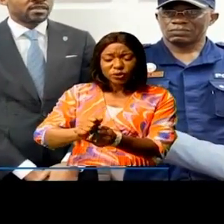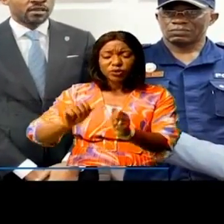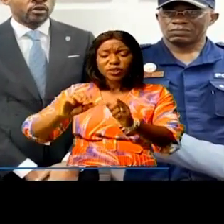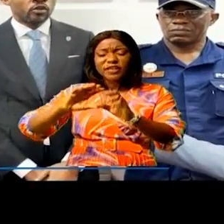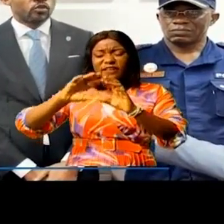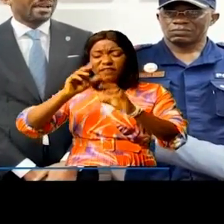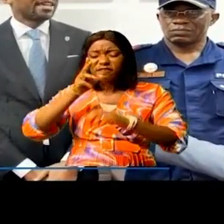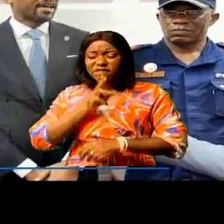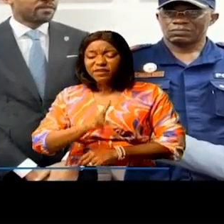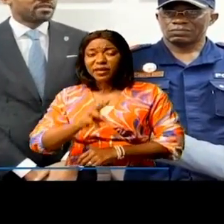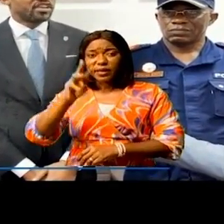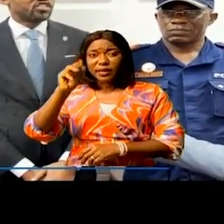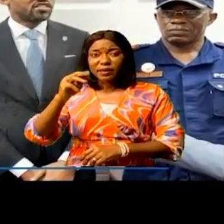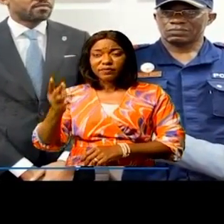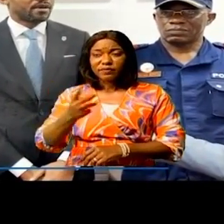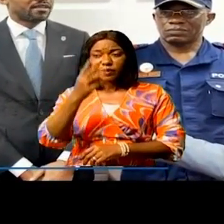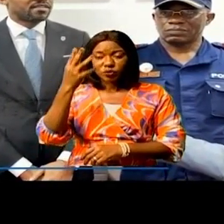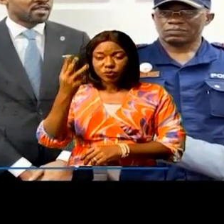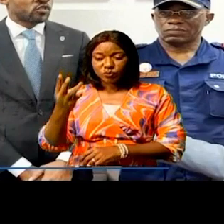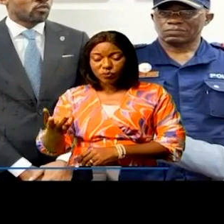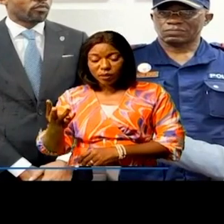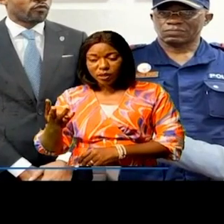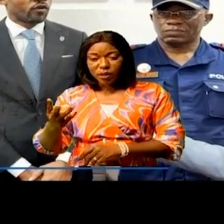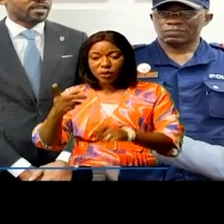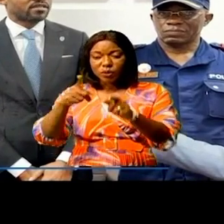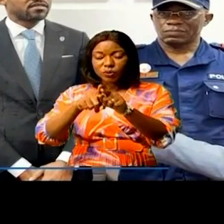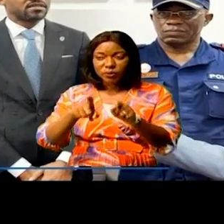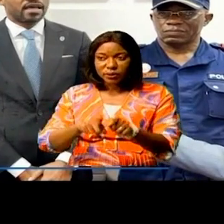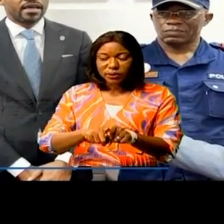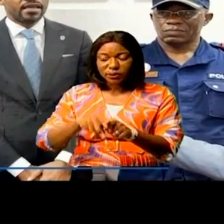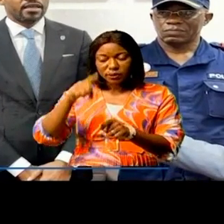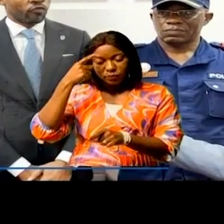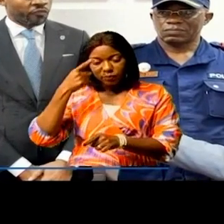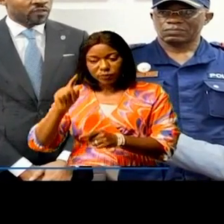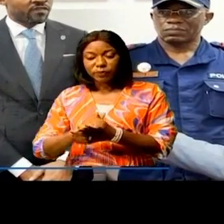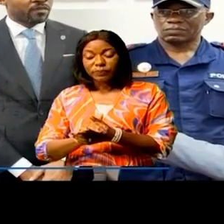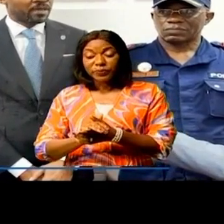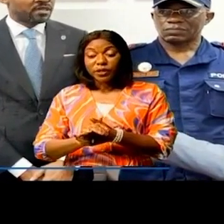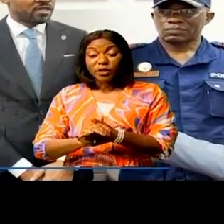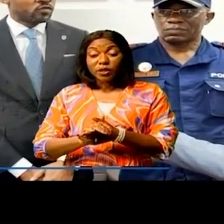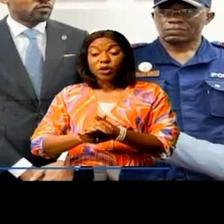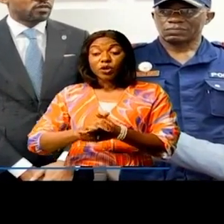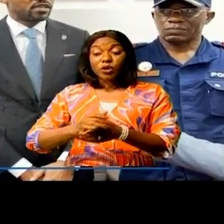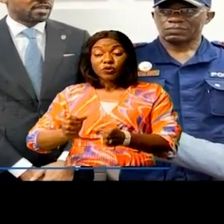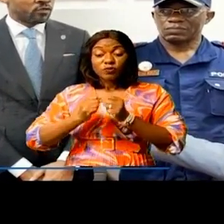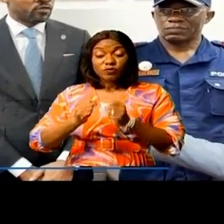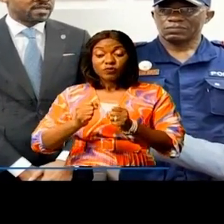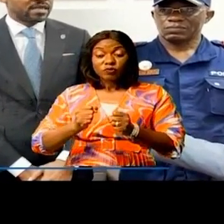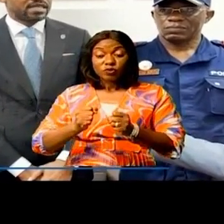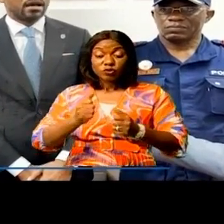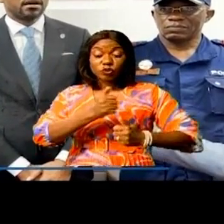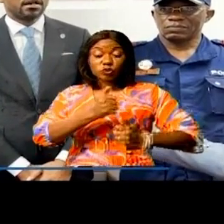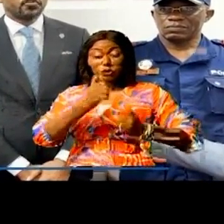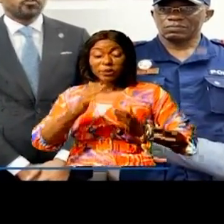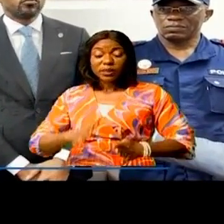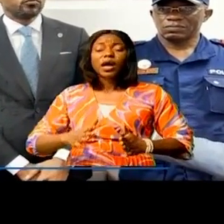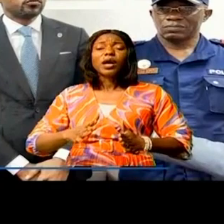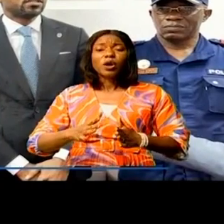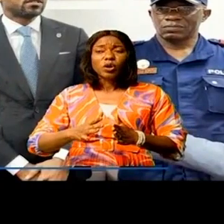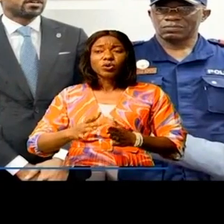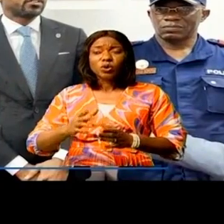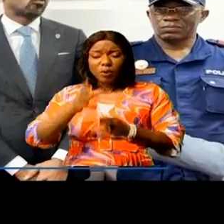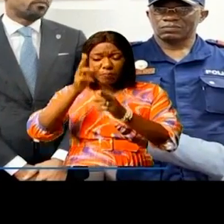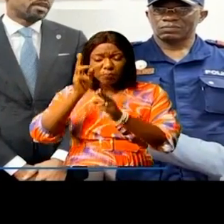qui, de manière répétée, agissent par des actions provocatrices. Nos forces avaient pris le dessus et qu'il y a eu des éclats d'obus